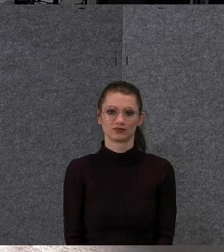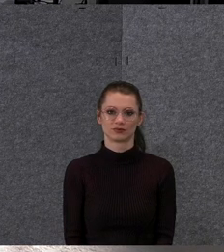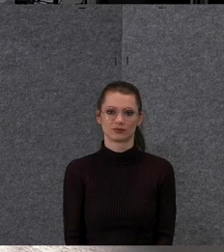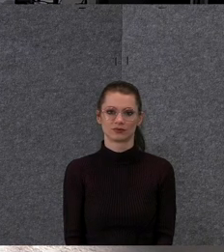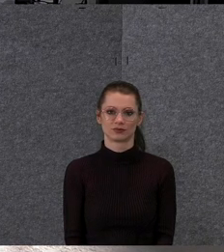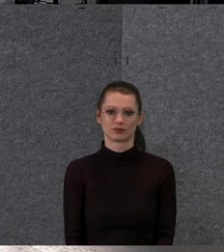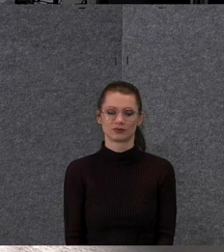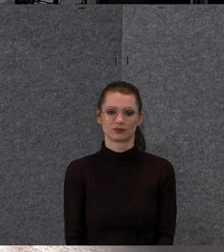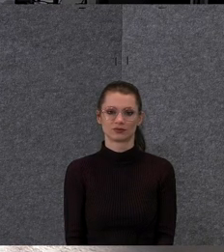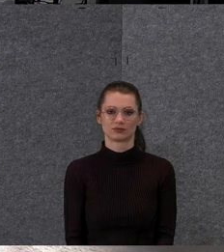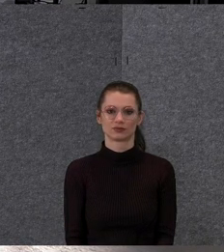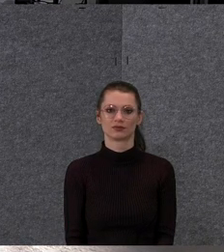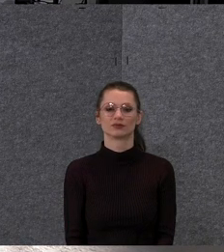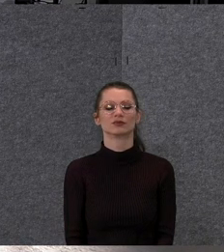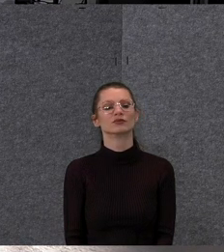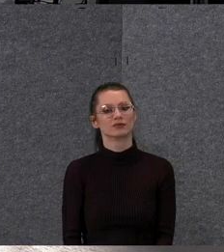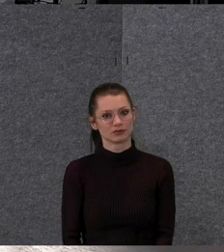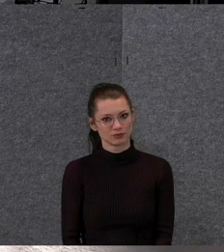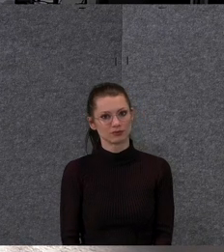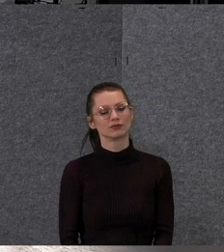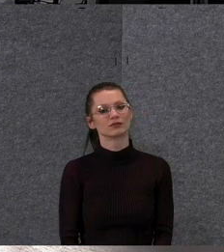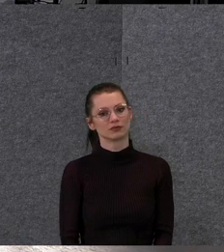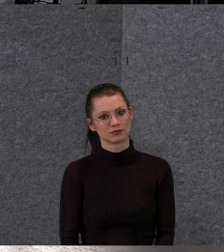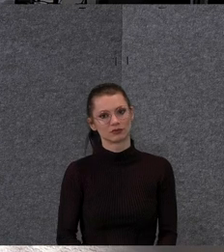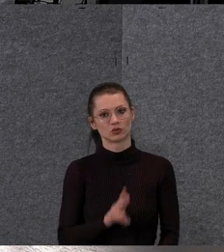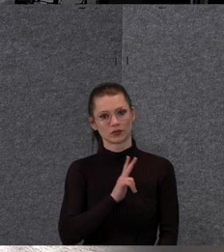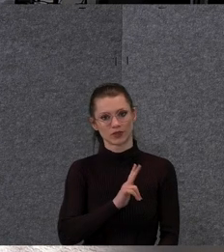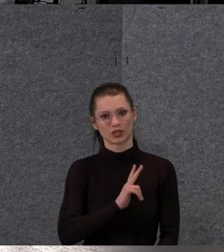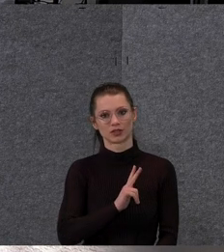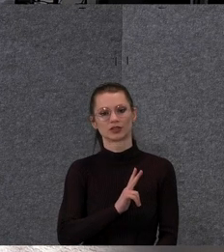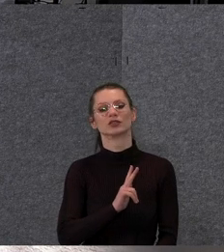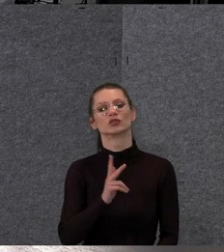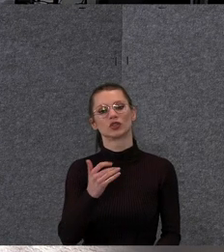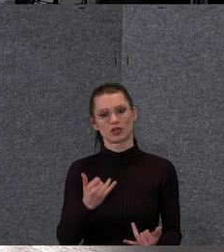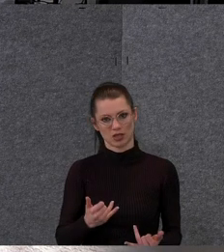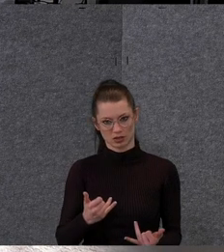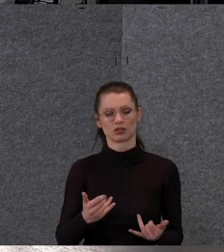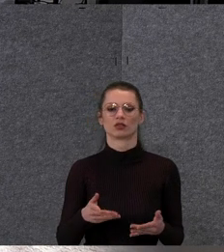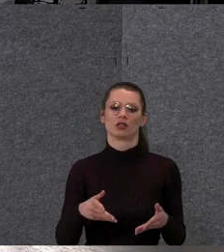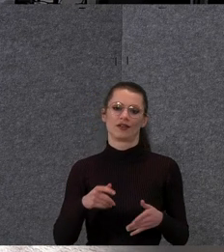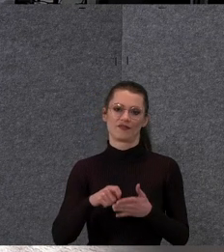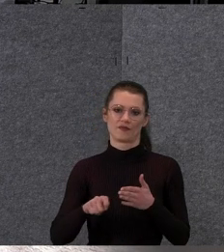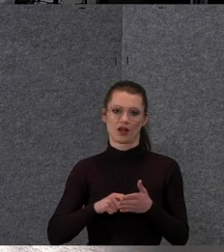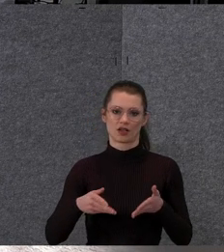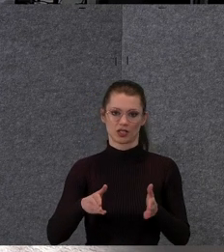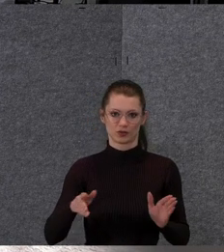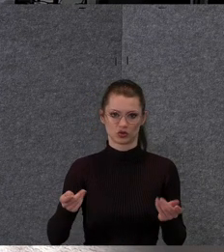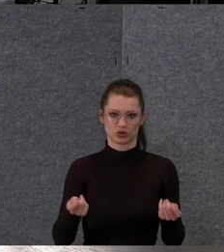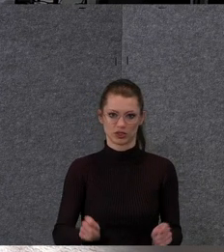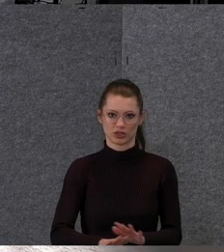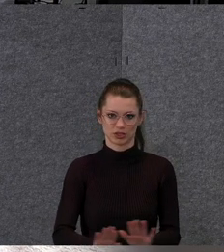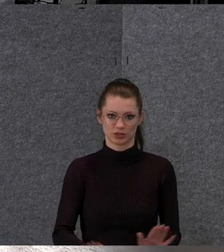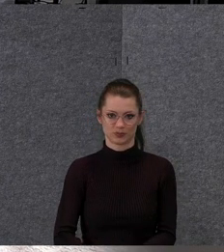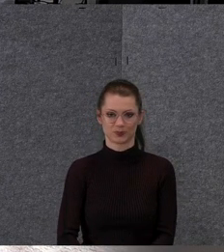Die letzten Stimmen trudeln ein und wir schließen den Wahlgang und ermitteln